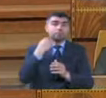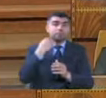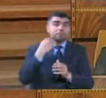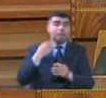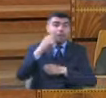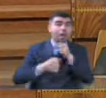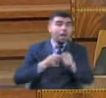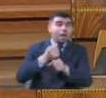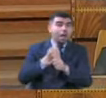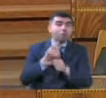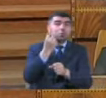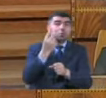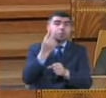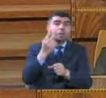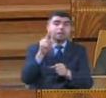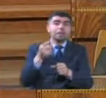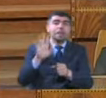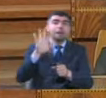السنة